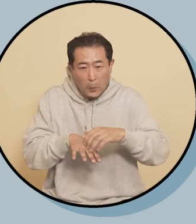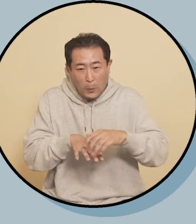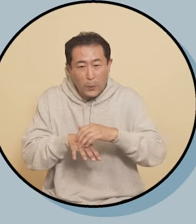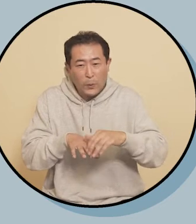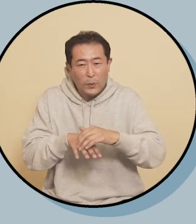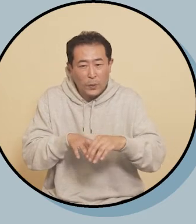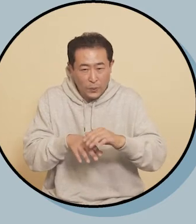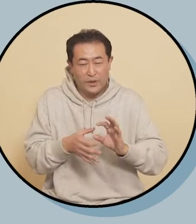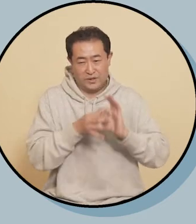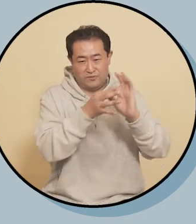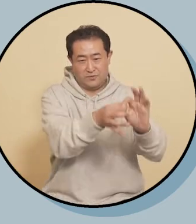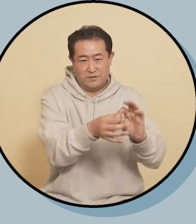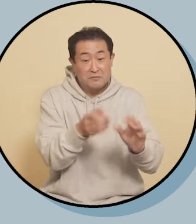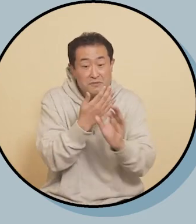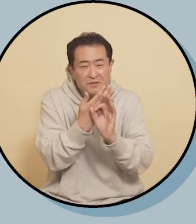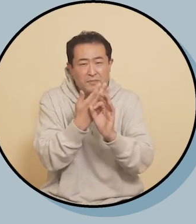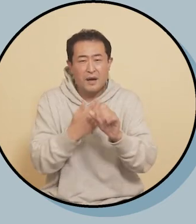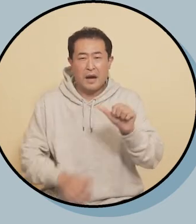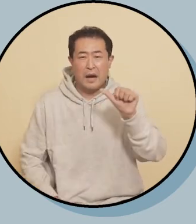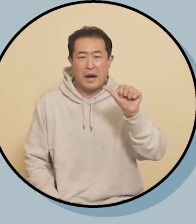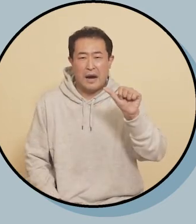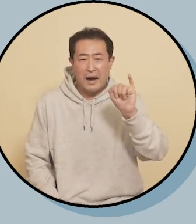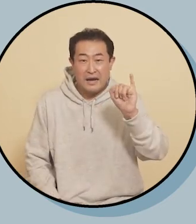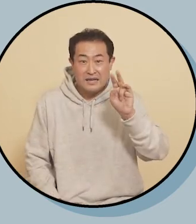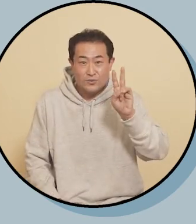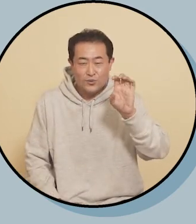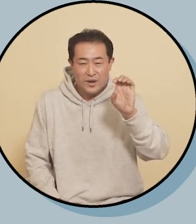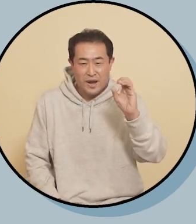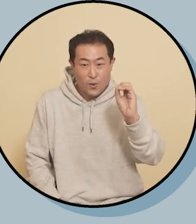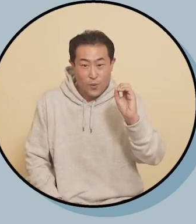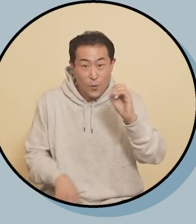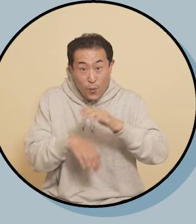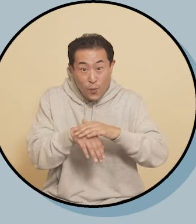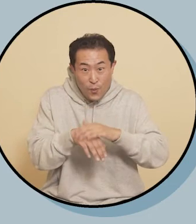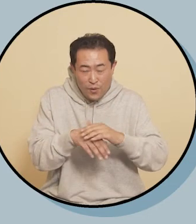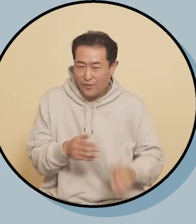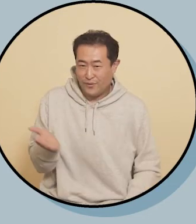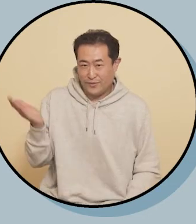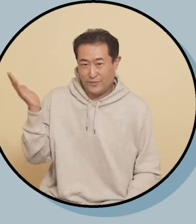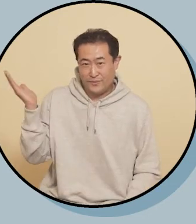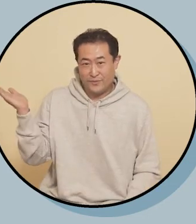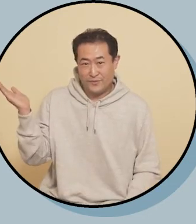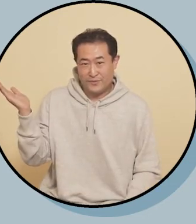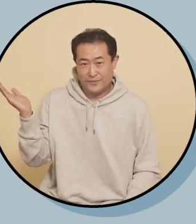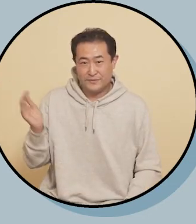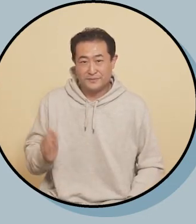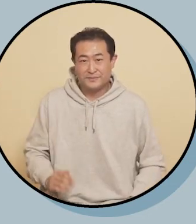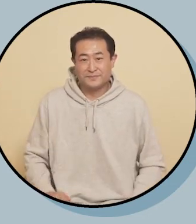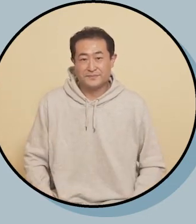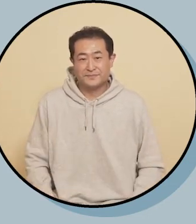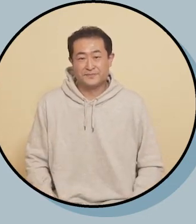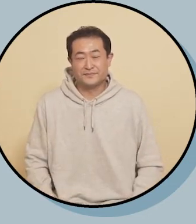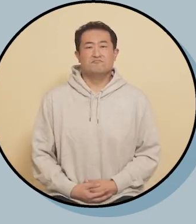言葉を伝えます例えば airううを